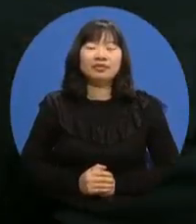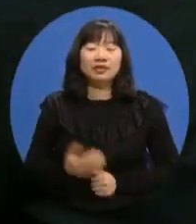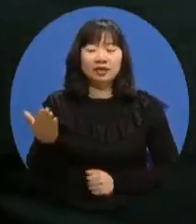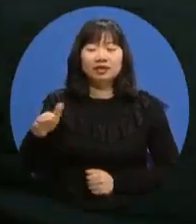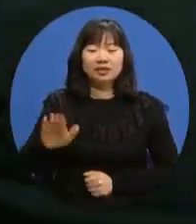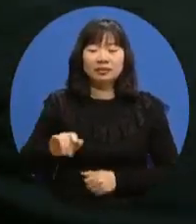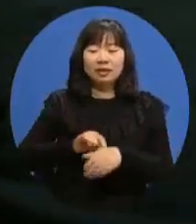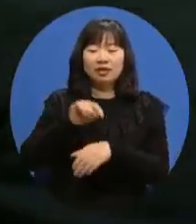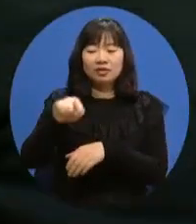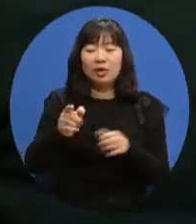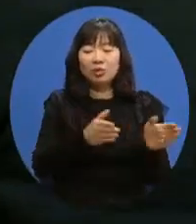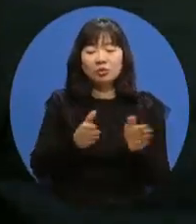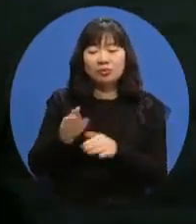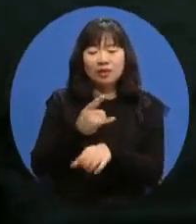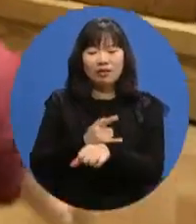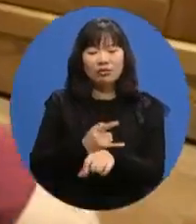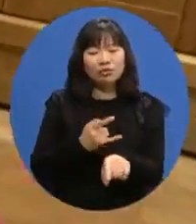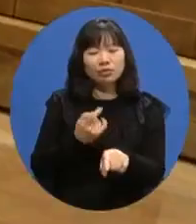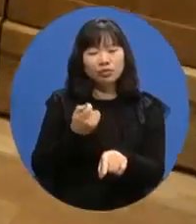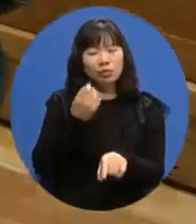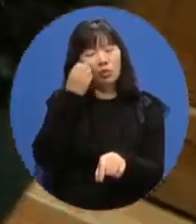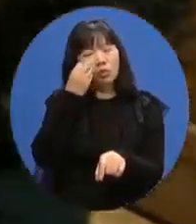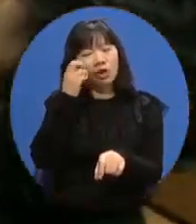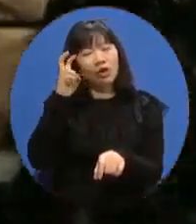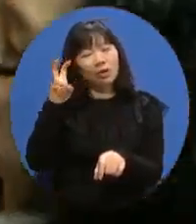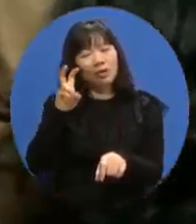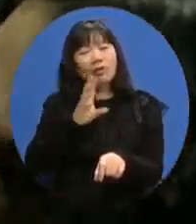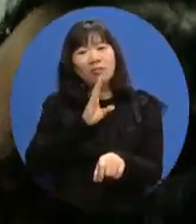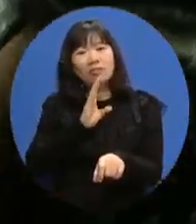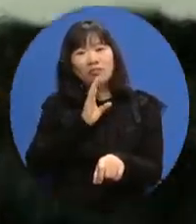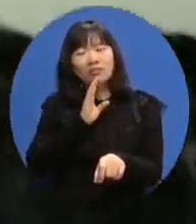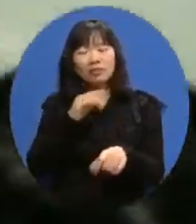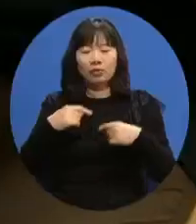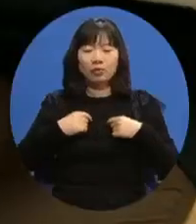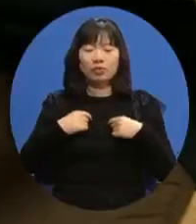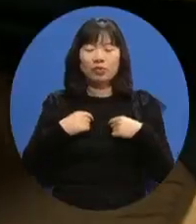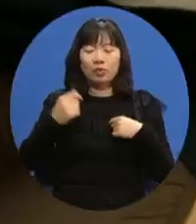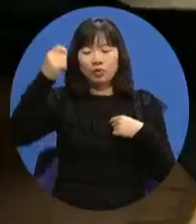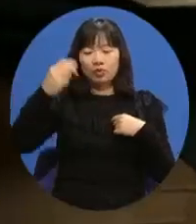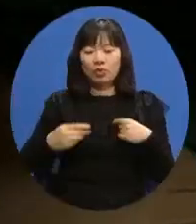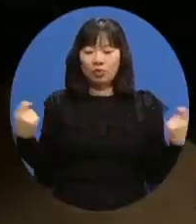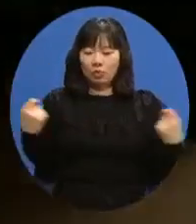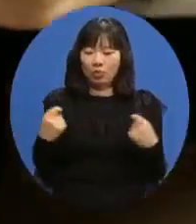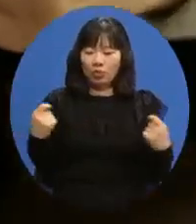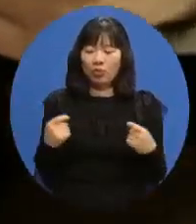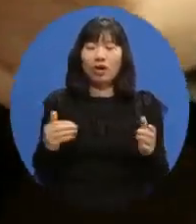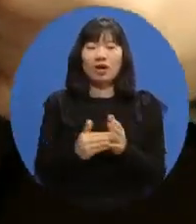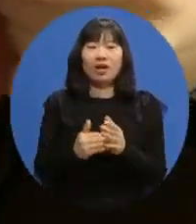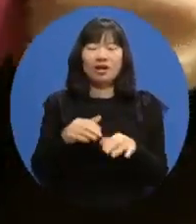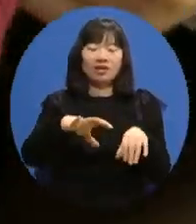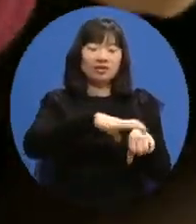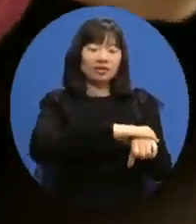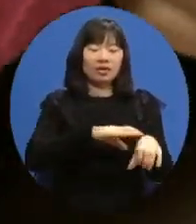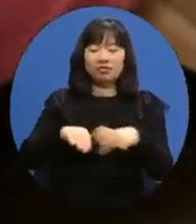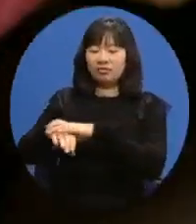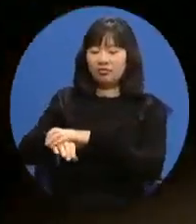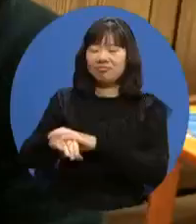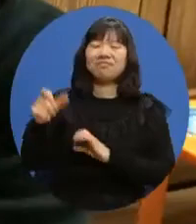그런데 나갈 준비하는 것이 심상치 않습니다. 옷도 여러 겹 껴입고 장갑도